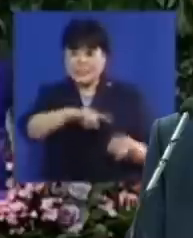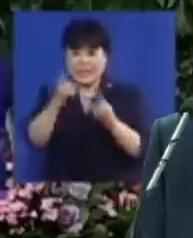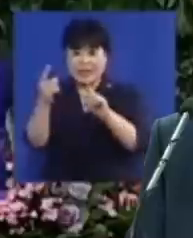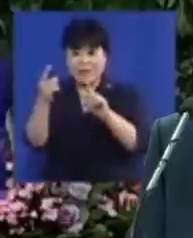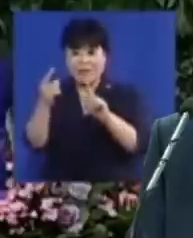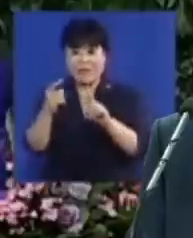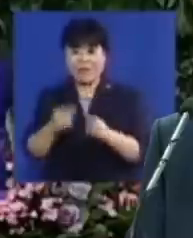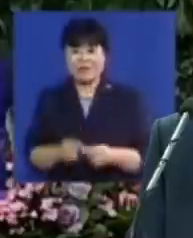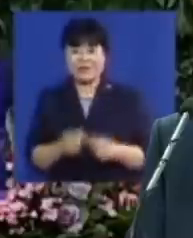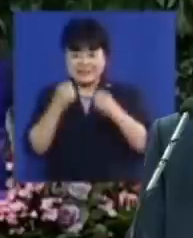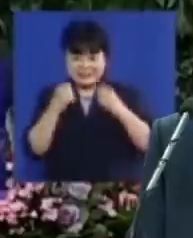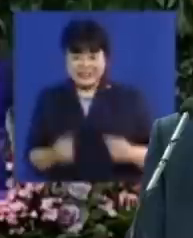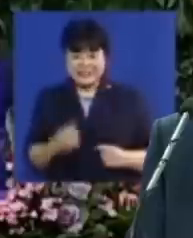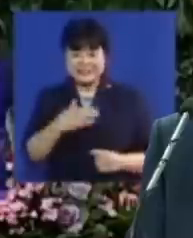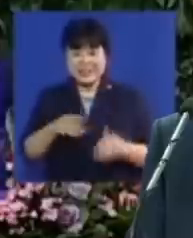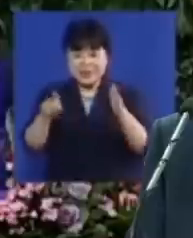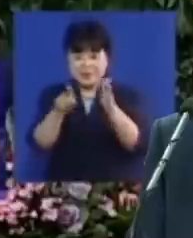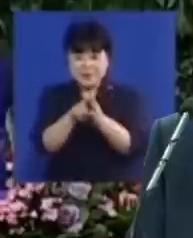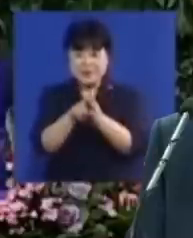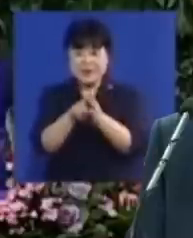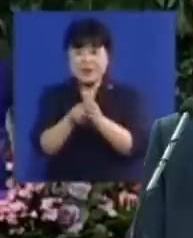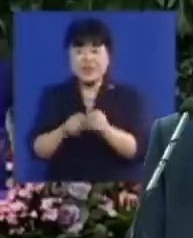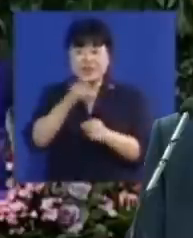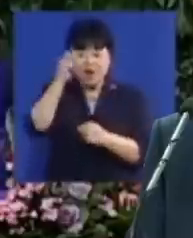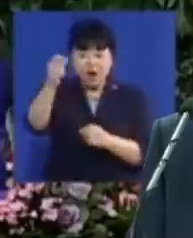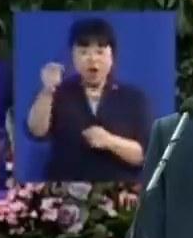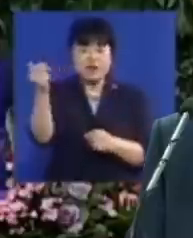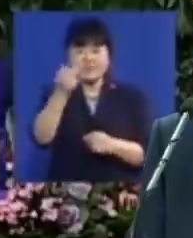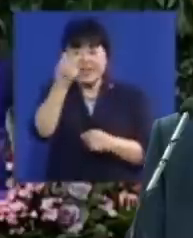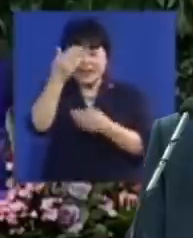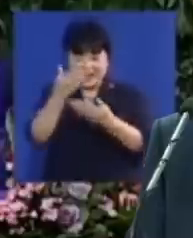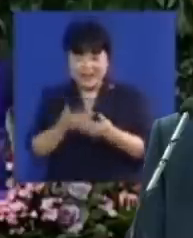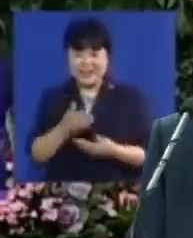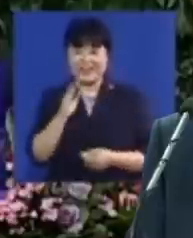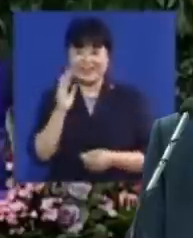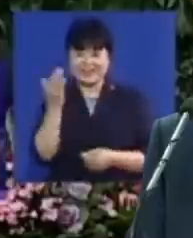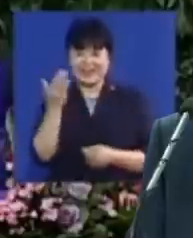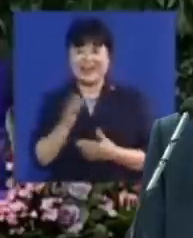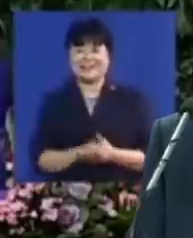살겠고 무릇 살아서 나를 믿는 자는 영원히 죽지 아니하리라.